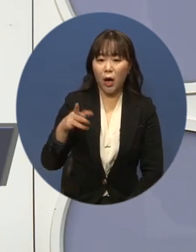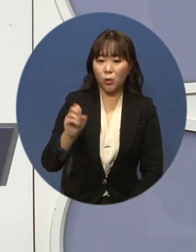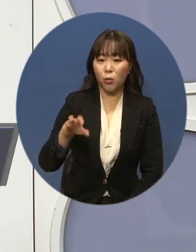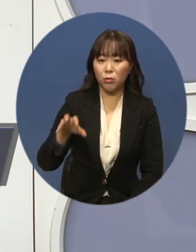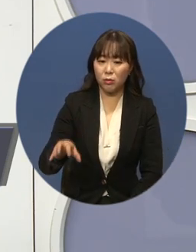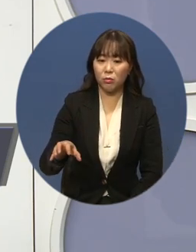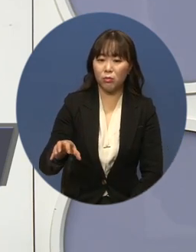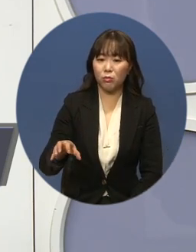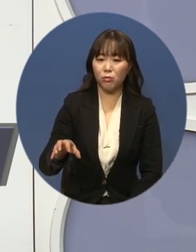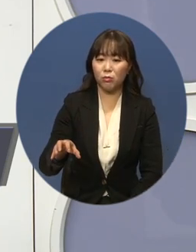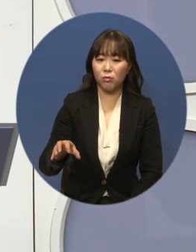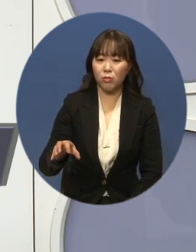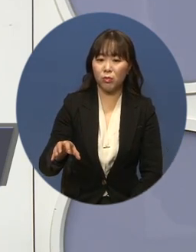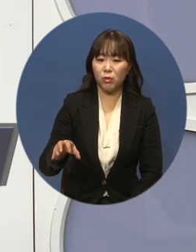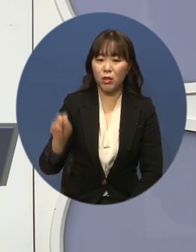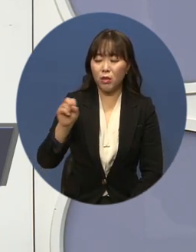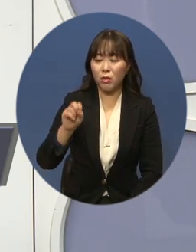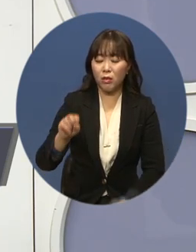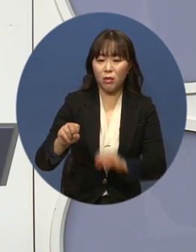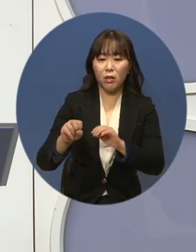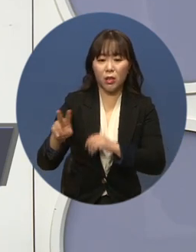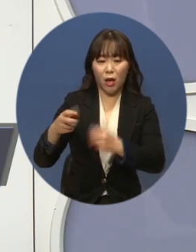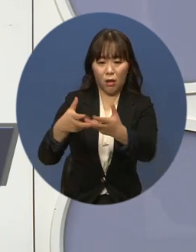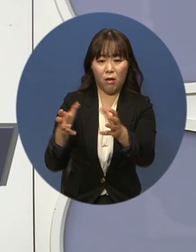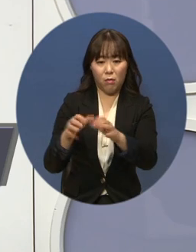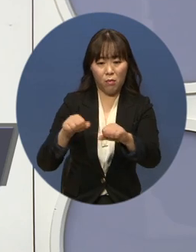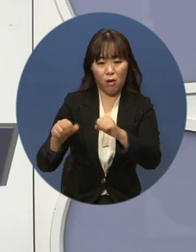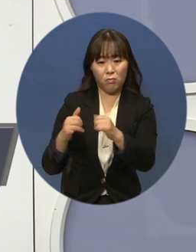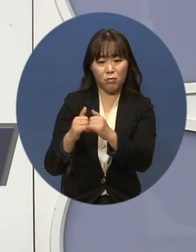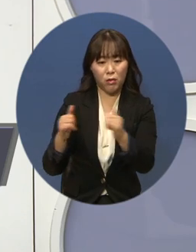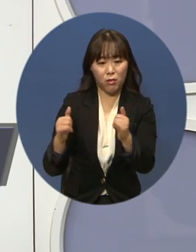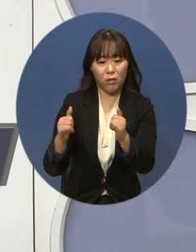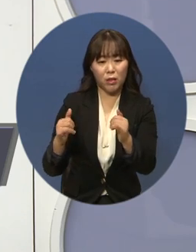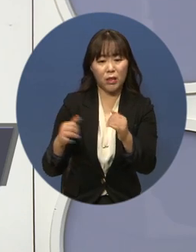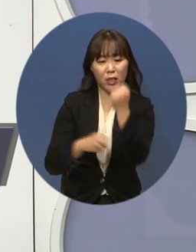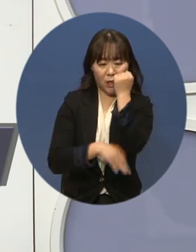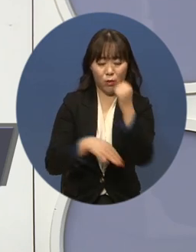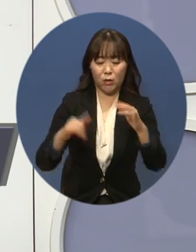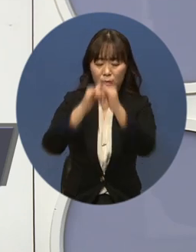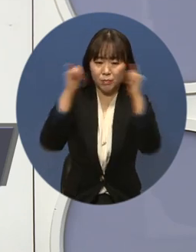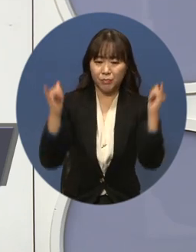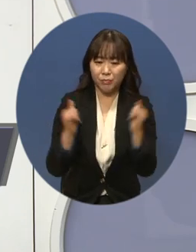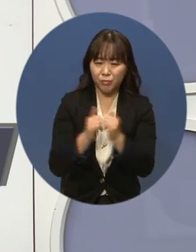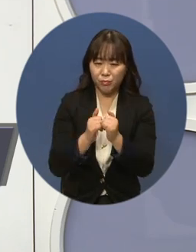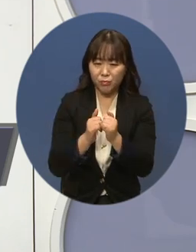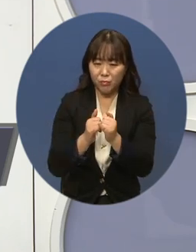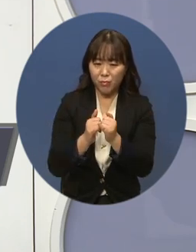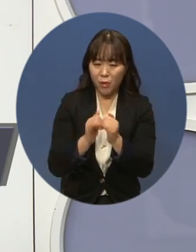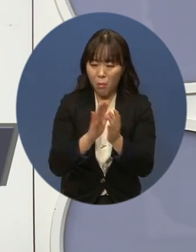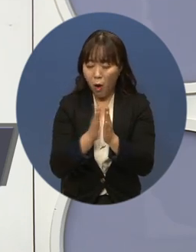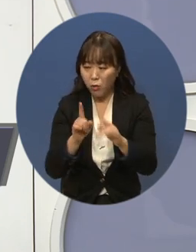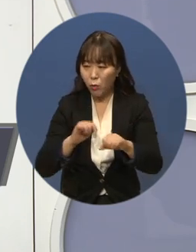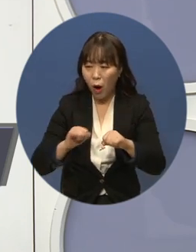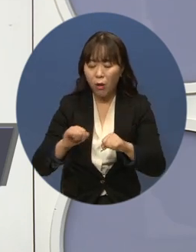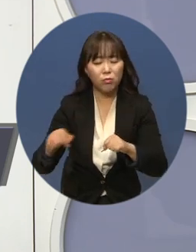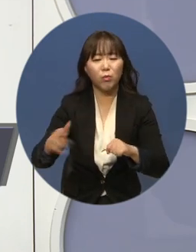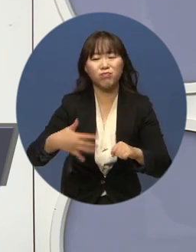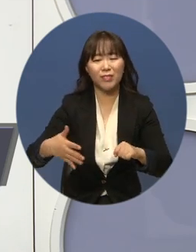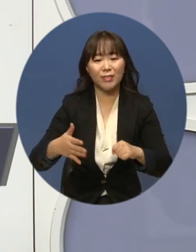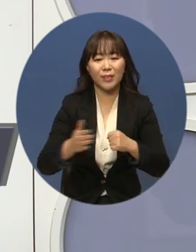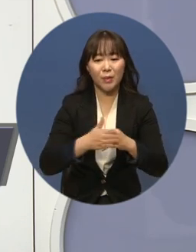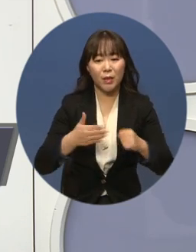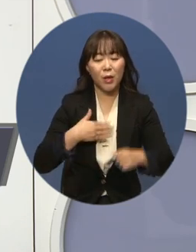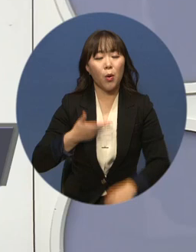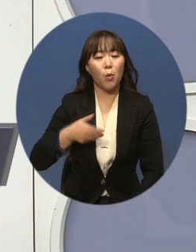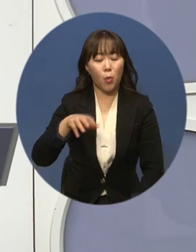하동은 야당 운동하는 분들은 있지만 근본적인 사회 변혁 운동하는 분들은 없더라고요. 그래서